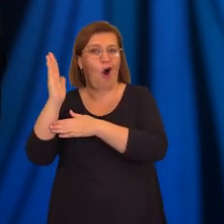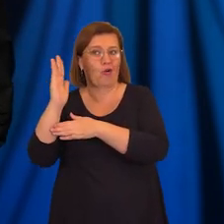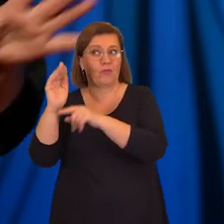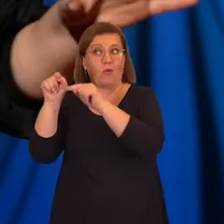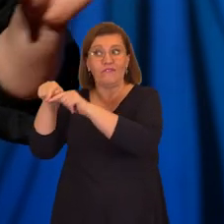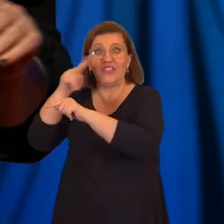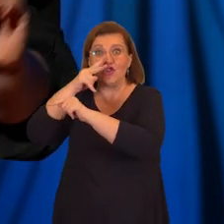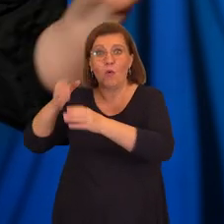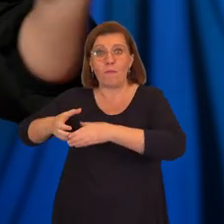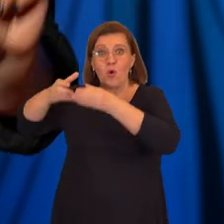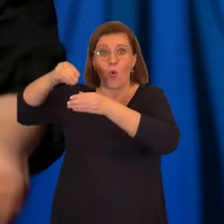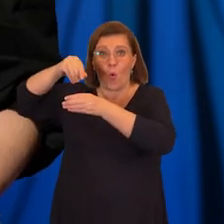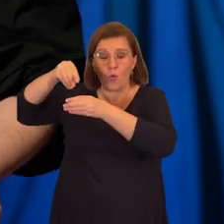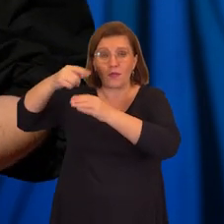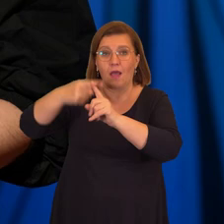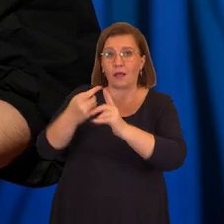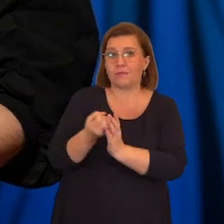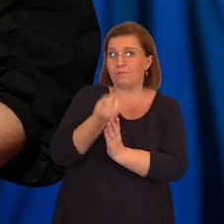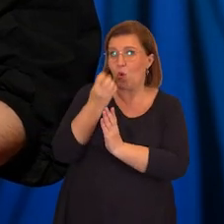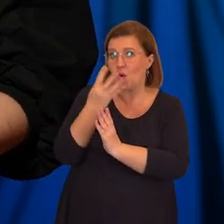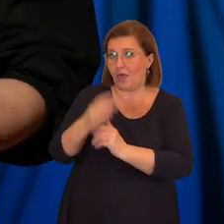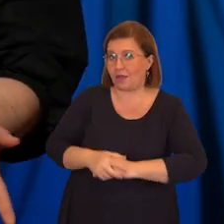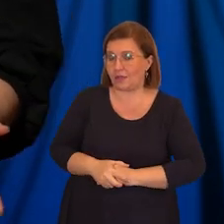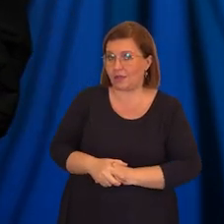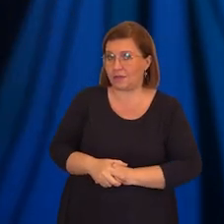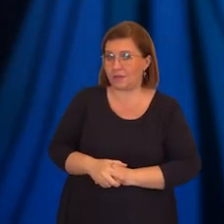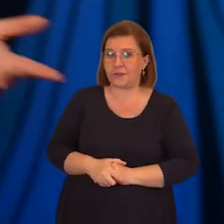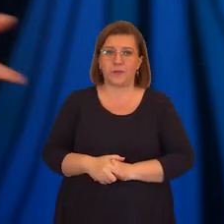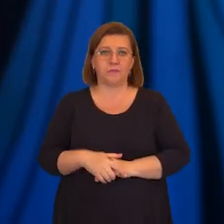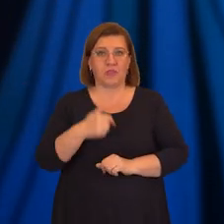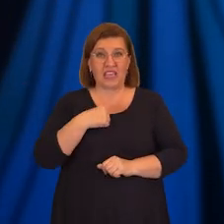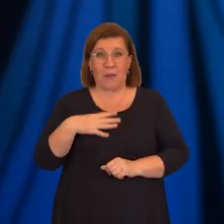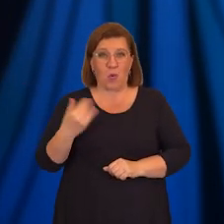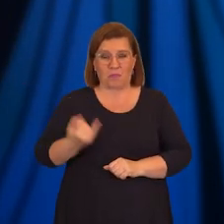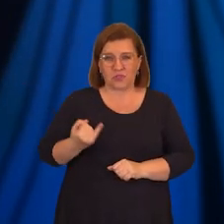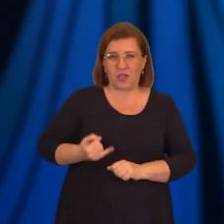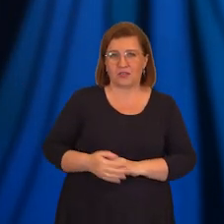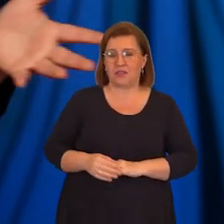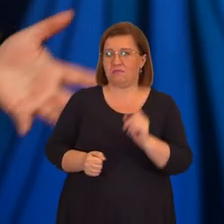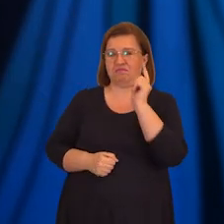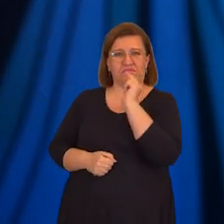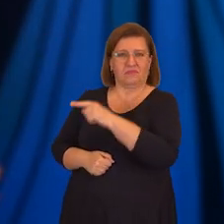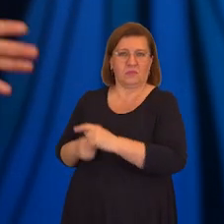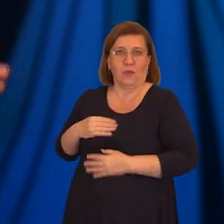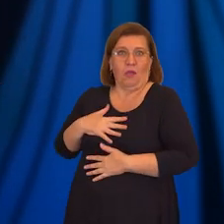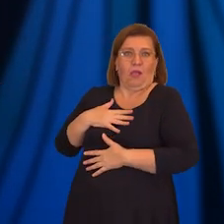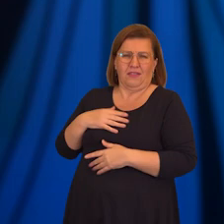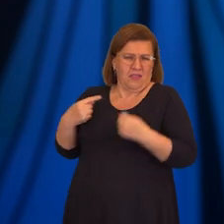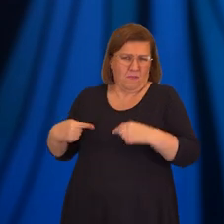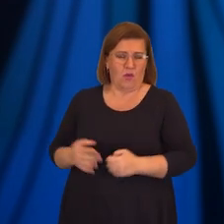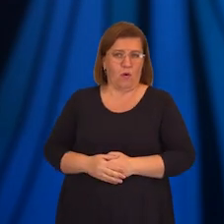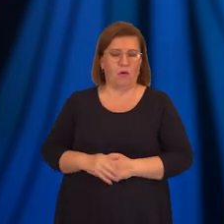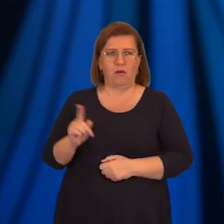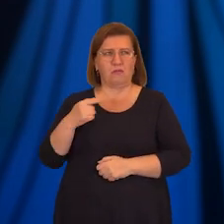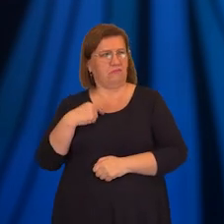urna i pojedynczy bukiet z kwiatami. Jako dziecko nie wydawało mi się to w żaden sposób przerażające, ale